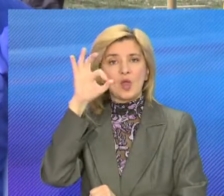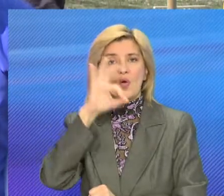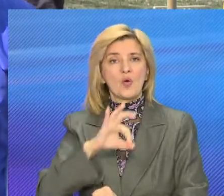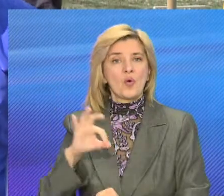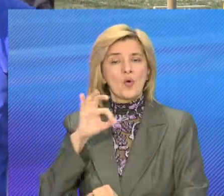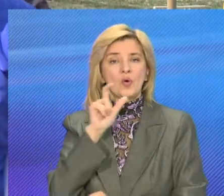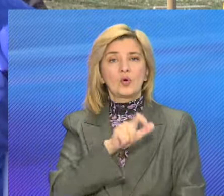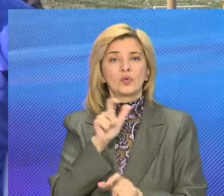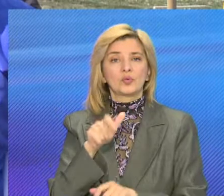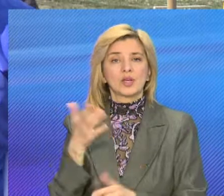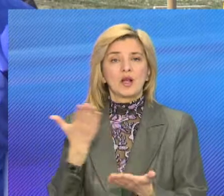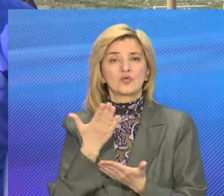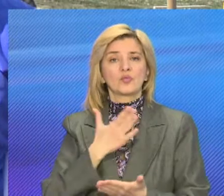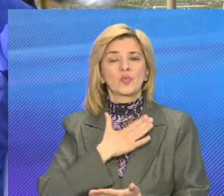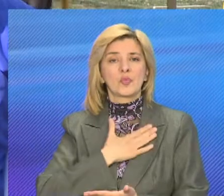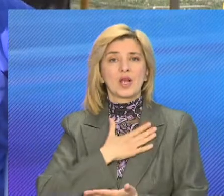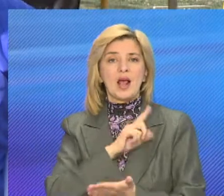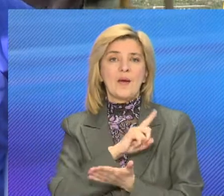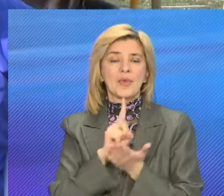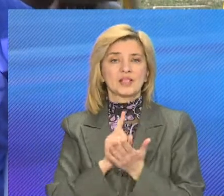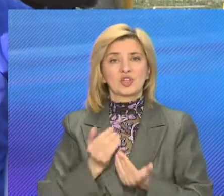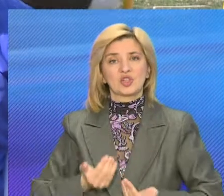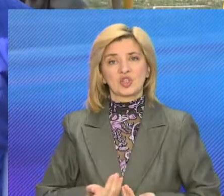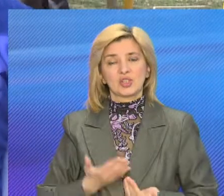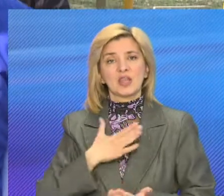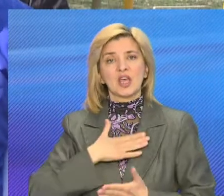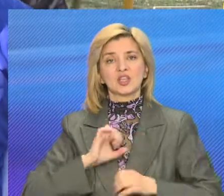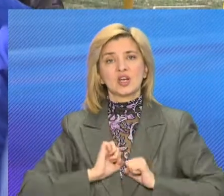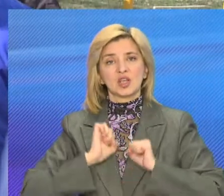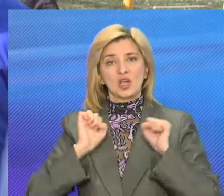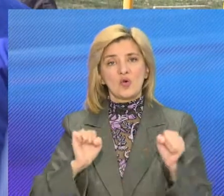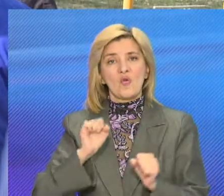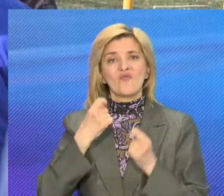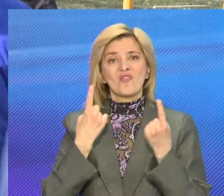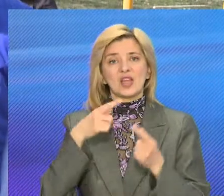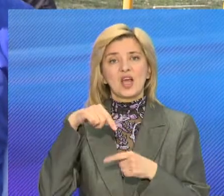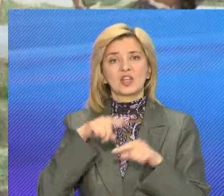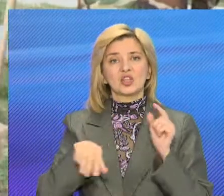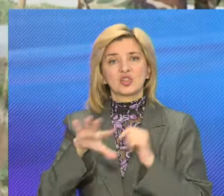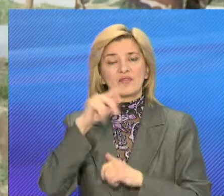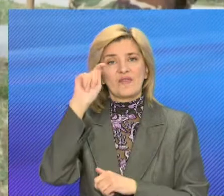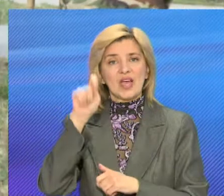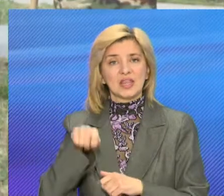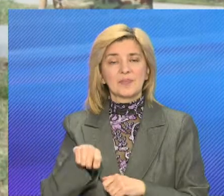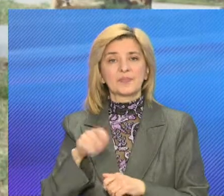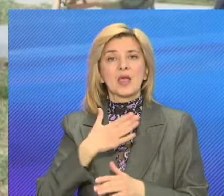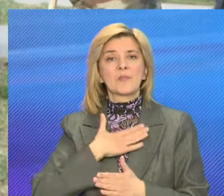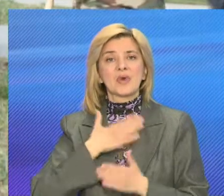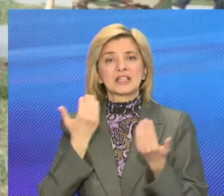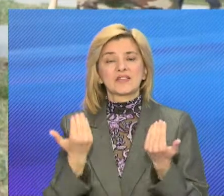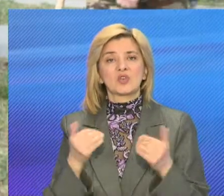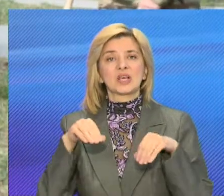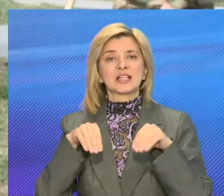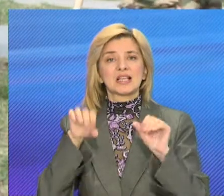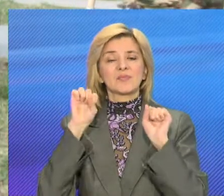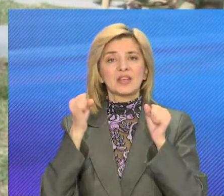людях, кому мы, собственно, обязаны жизнью, наших героях Великой Отечественной войны. Мы сегодня садим деревья,